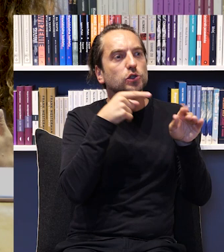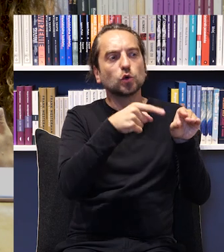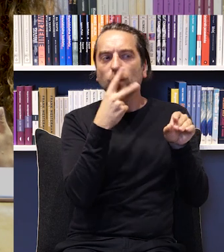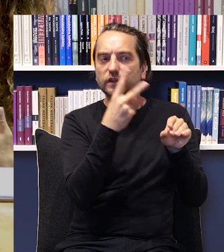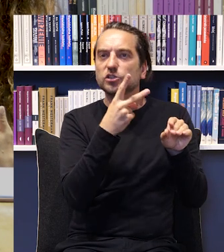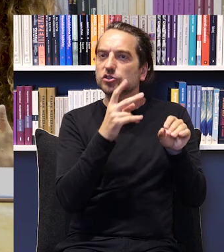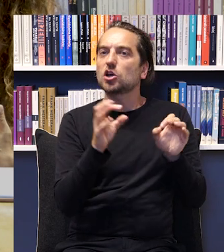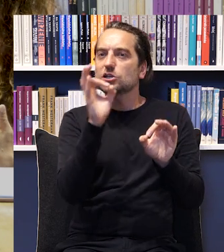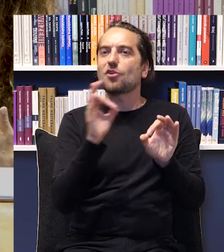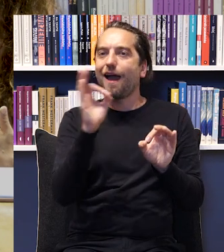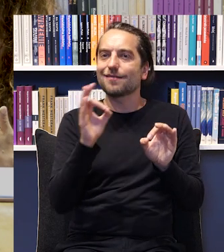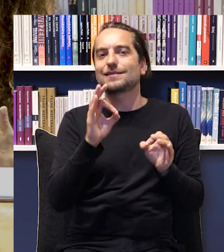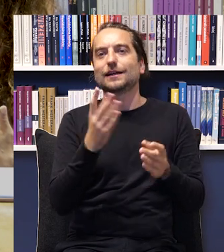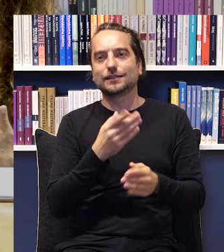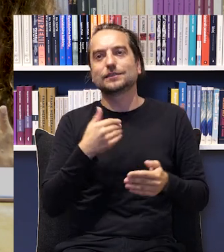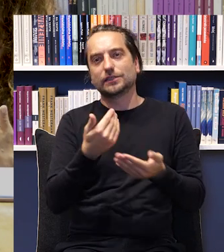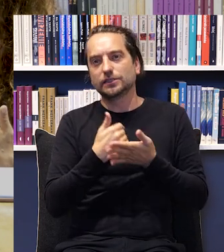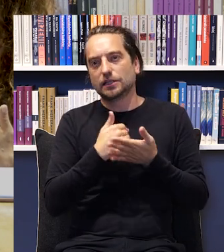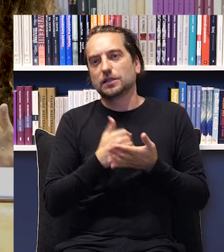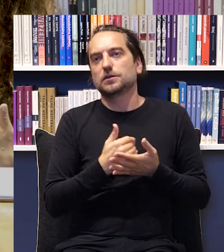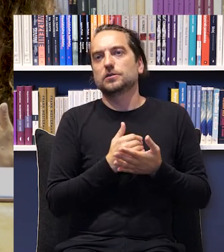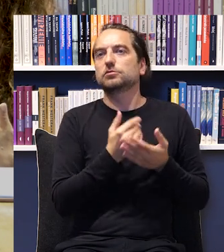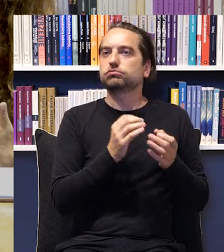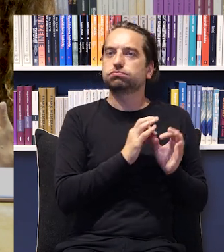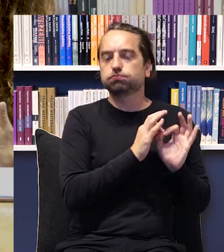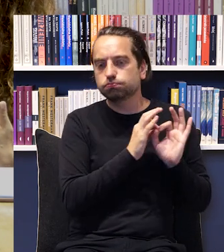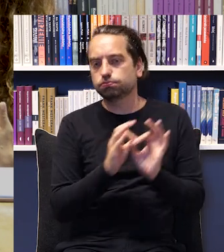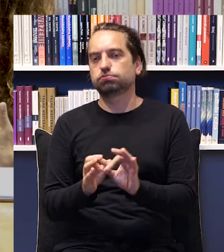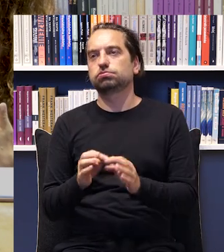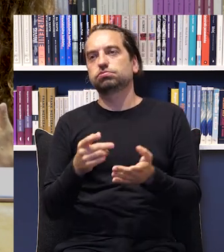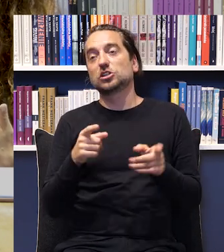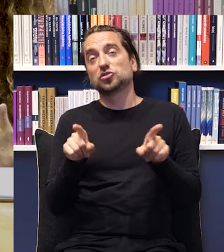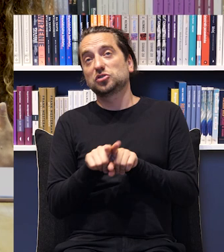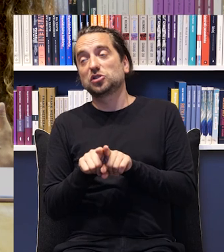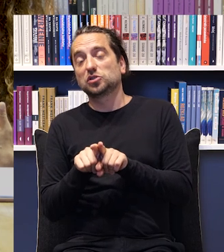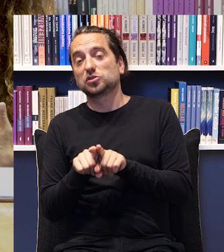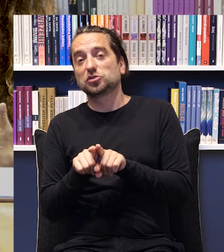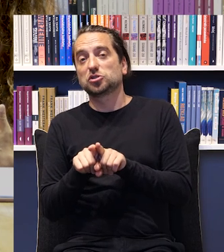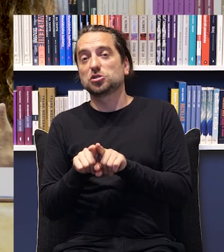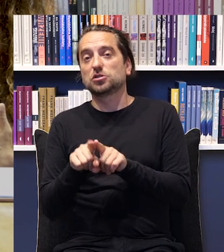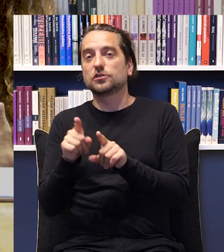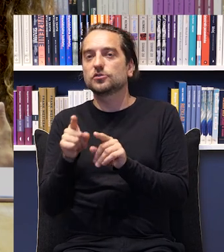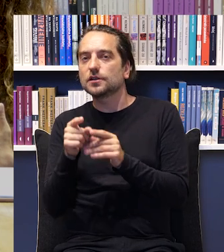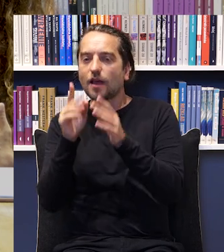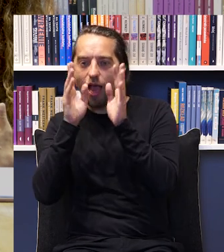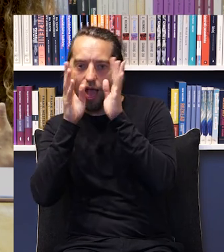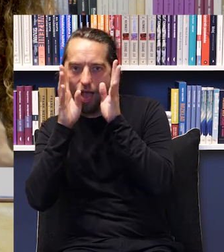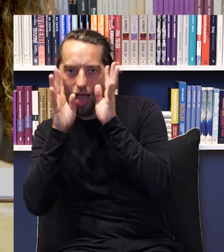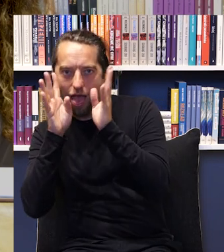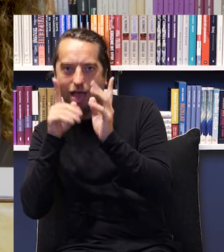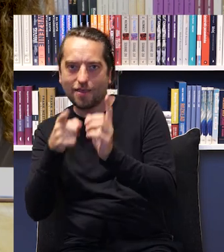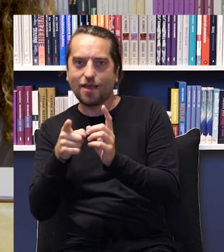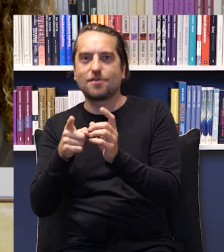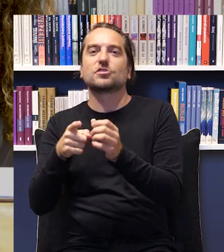czy raczej po prostu jakąś bańkową, małą fascynację jakimś